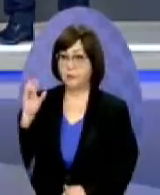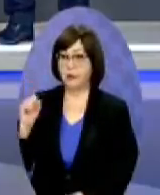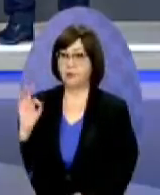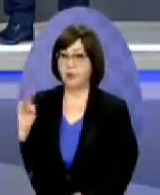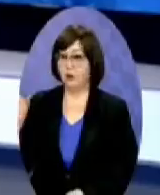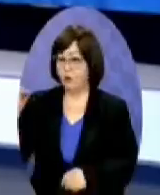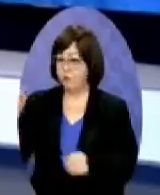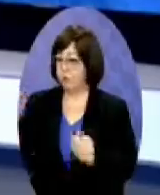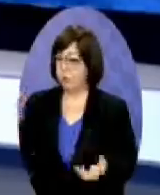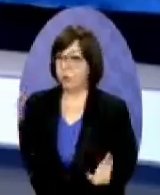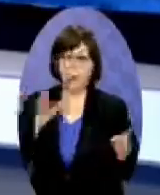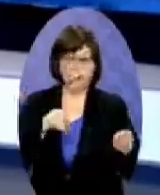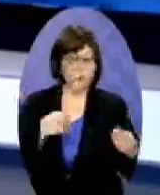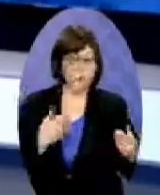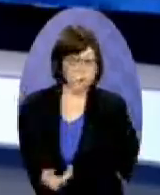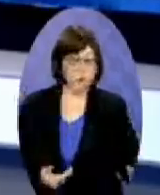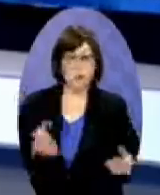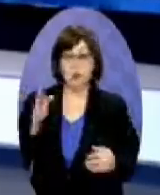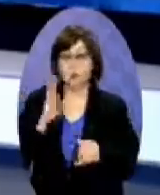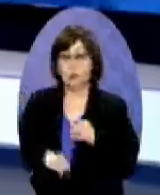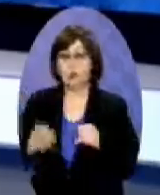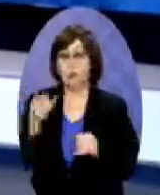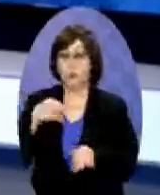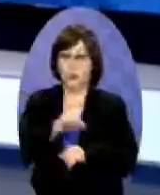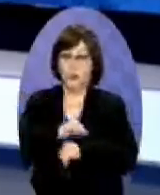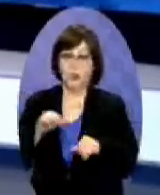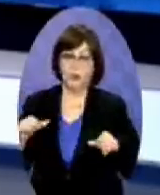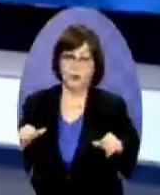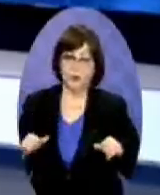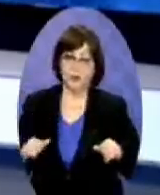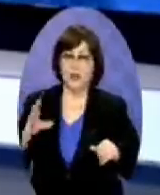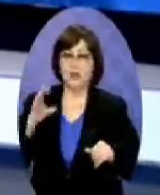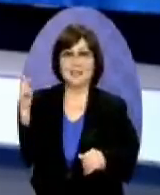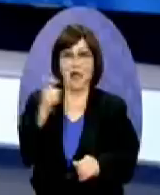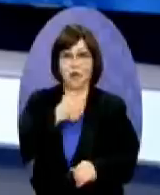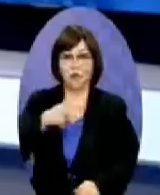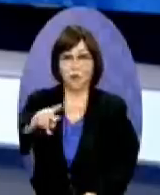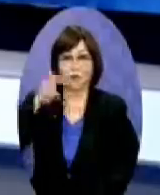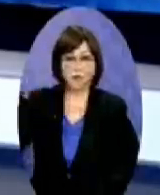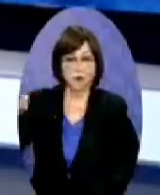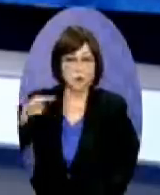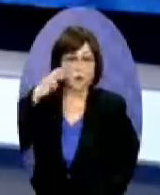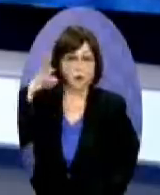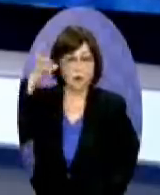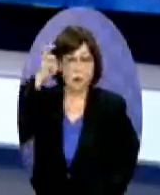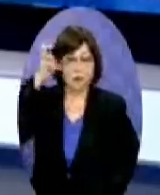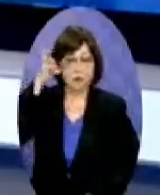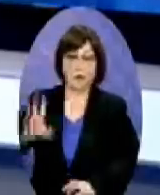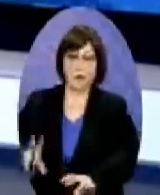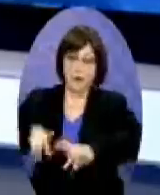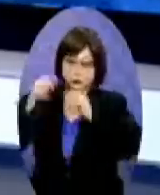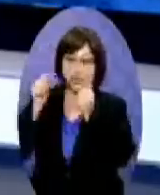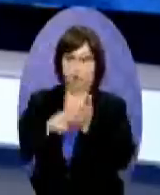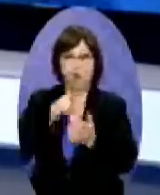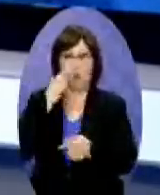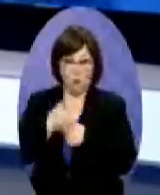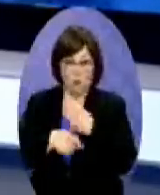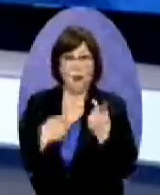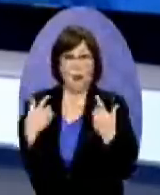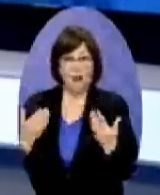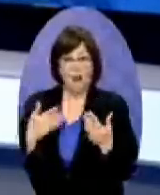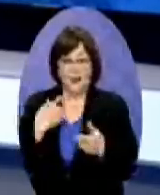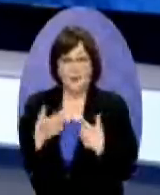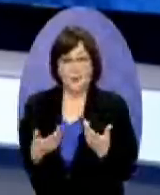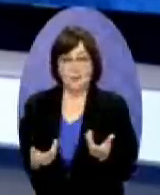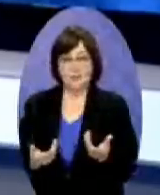За сүүлийн үед иргэдийн одоо санхүүгийн боловсролыг дээшлүүлэхээр их ярьж байна л да. Тэгэхээр олон нийтийн санхүүгийн боловсролын